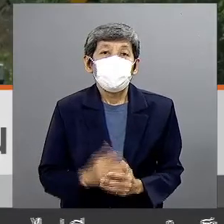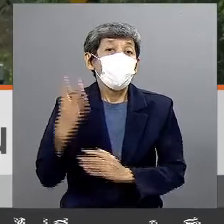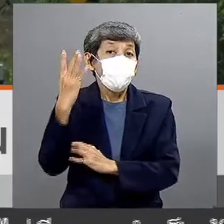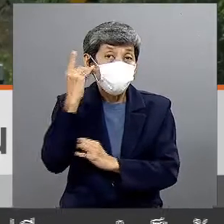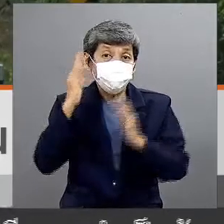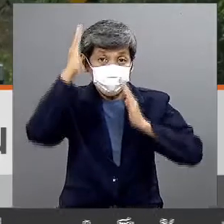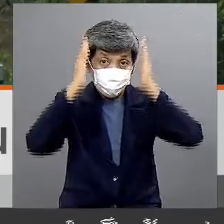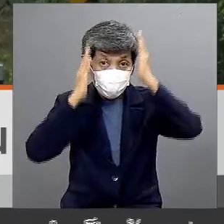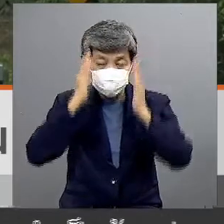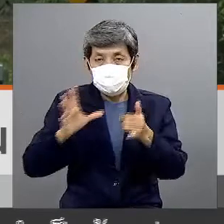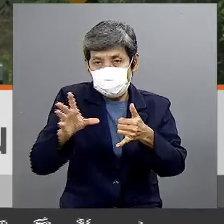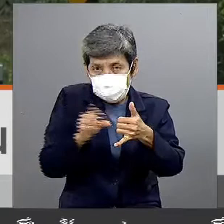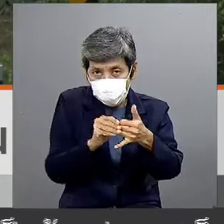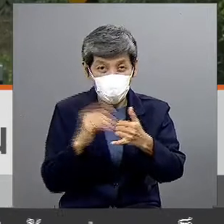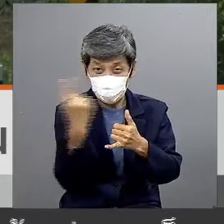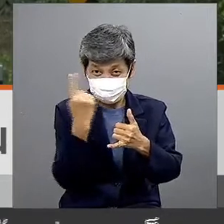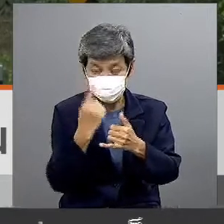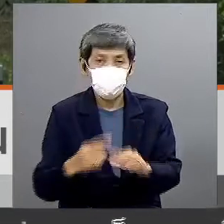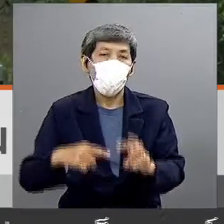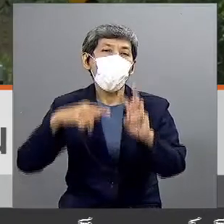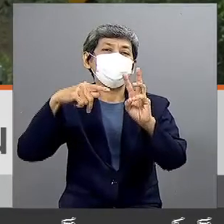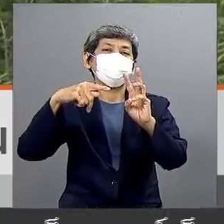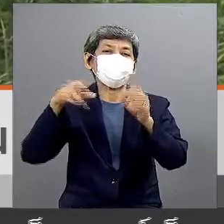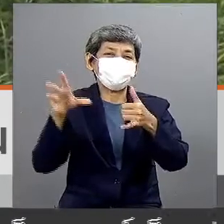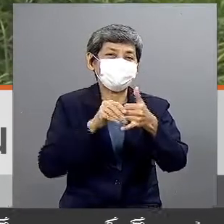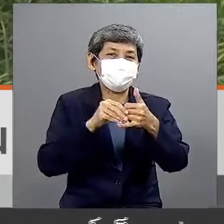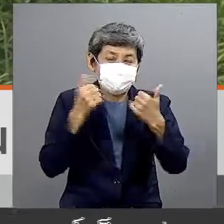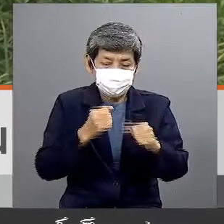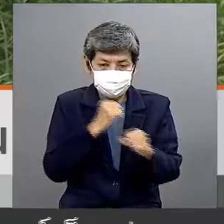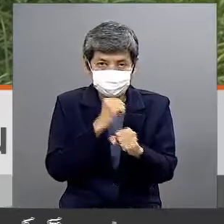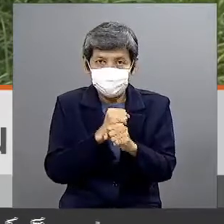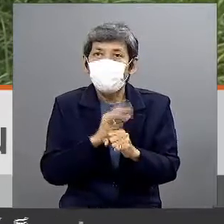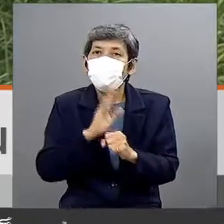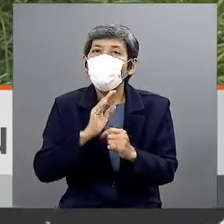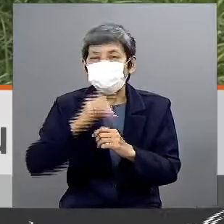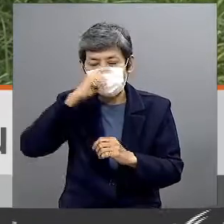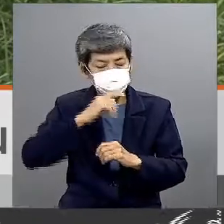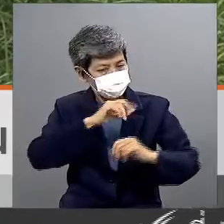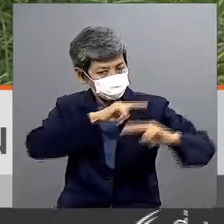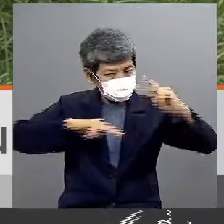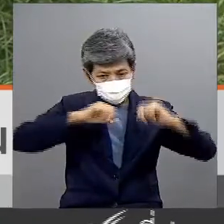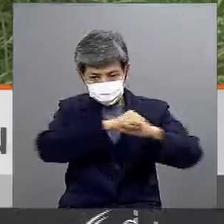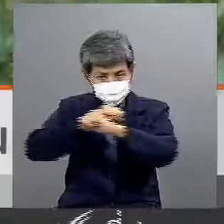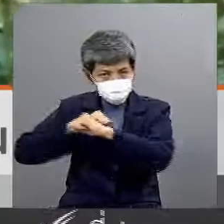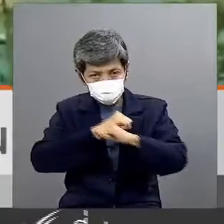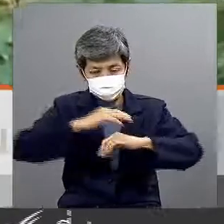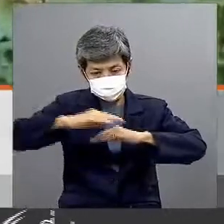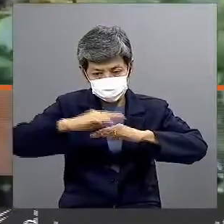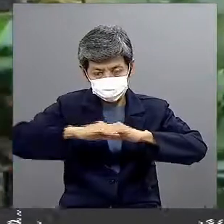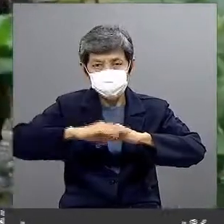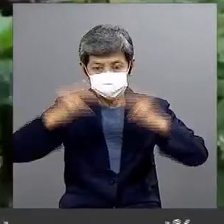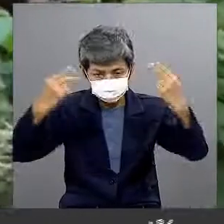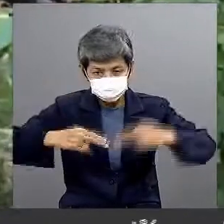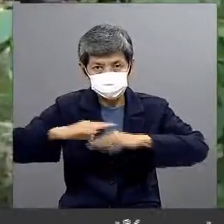พบผู้ติดเชื้อวันเดียวกว่า 6พันคนทำให้หน่วยงานความมั่นคงของไทยเพิ่มความเข้มงวดบริเวณพรมแดนข้อ